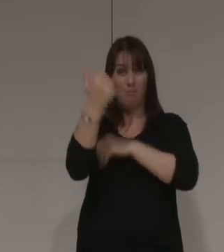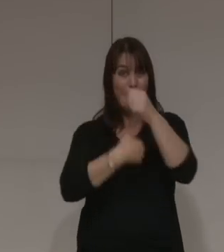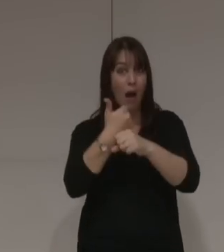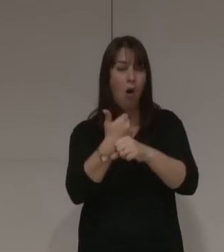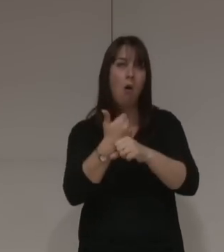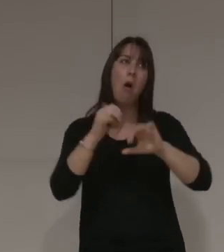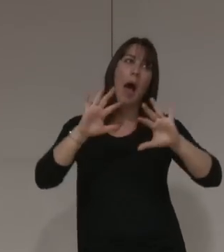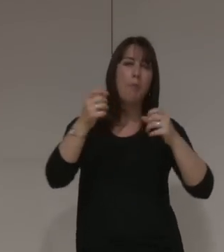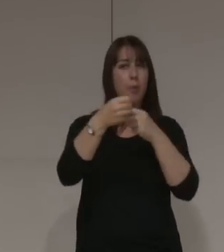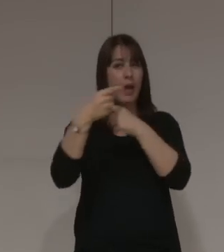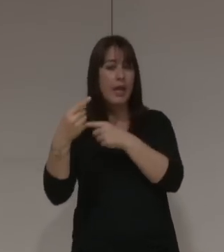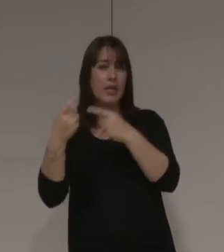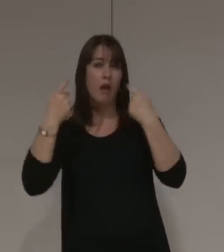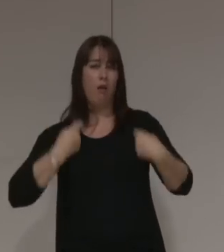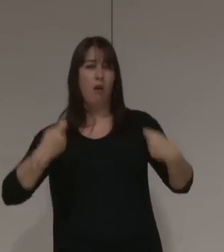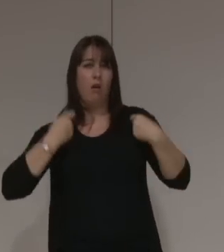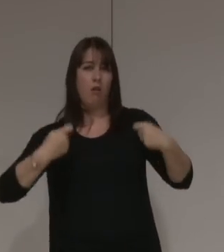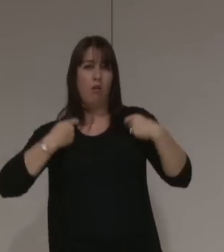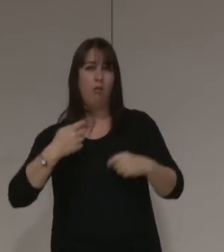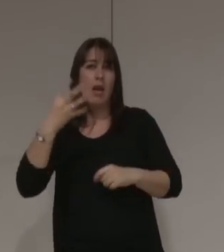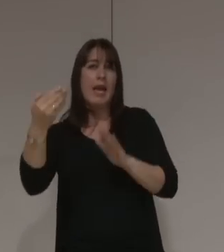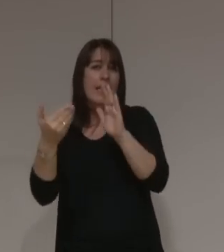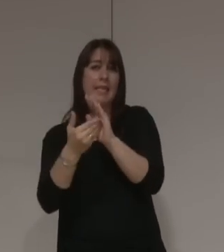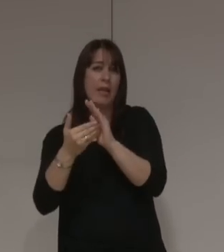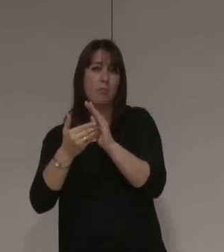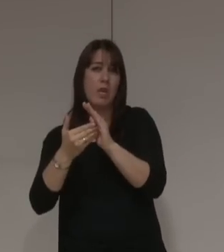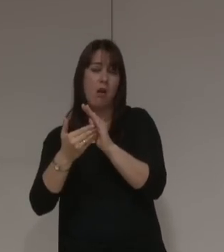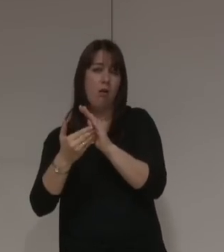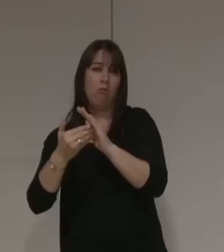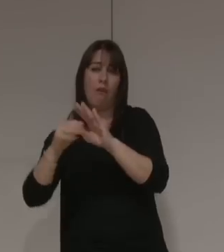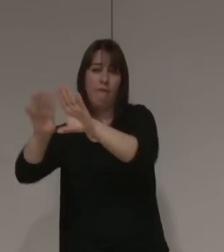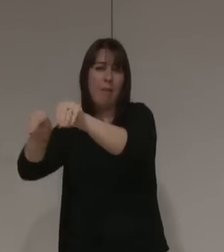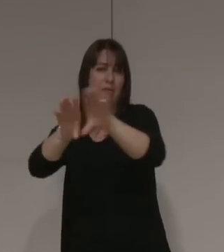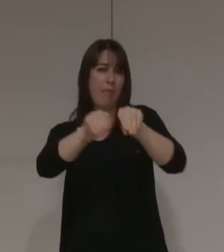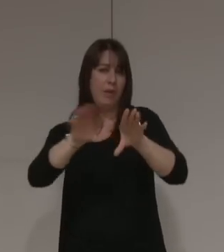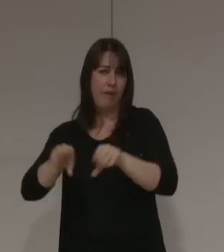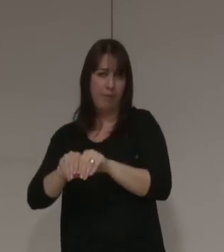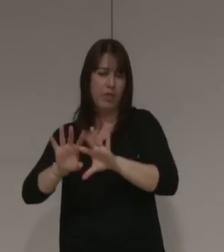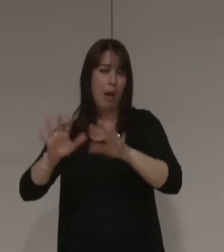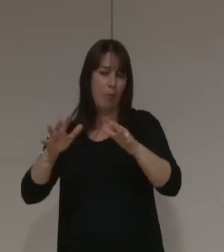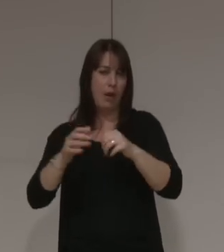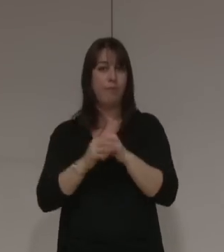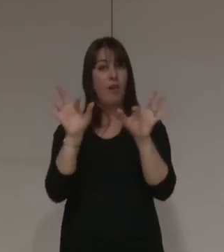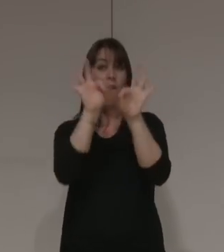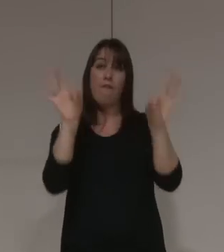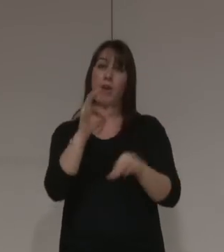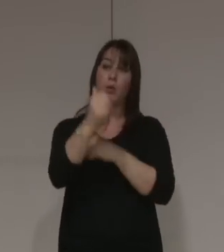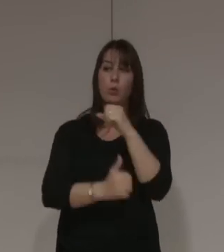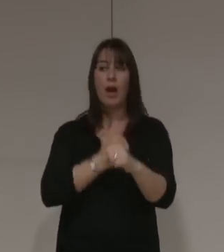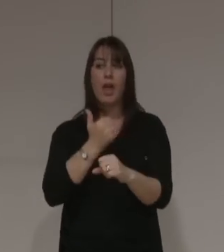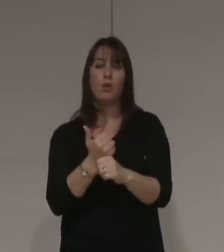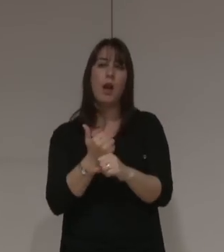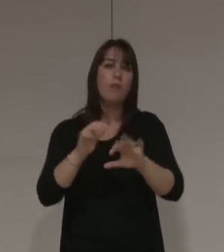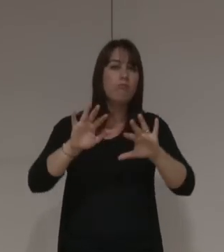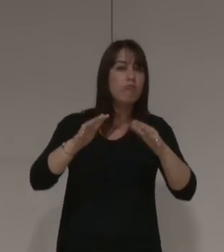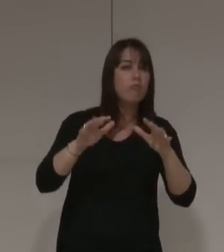l'équivalent de la consommation de 4000 foyers à peu près et une facture annuel de